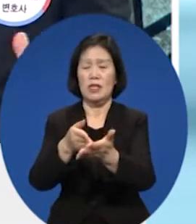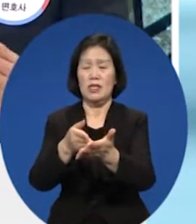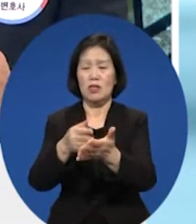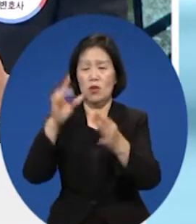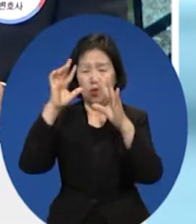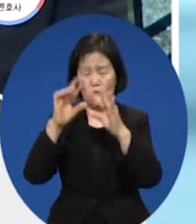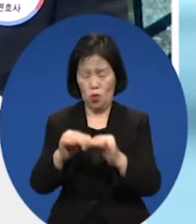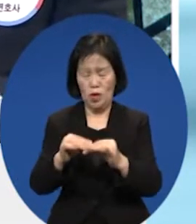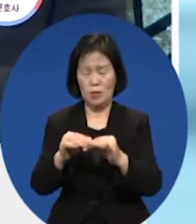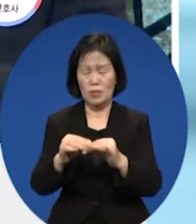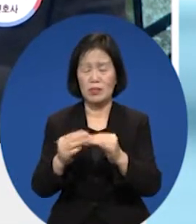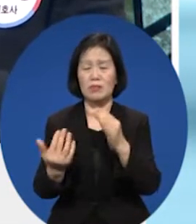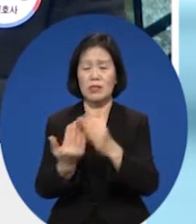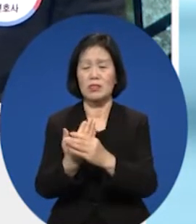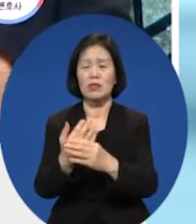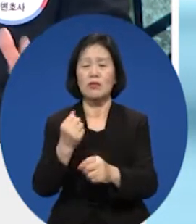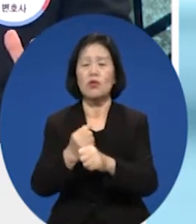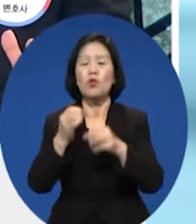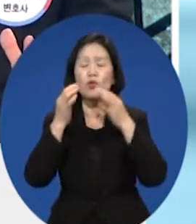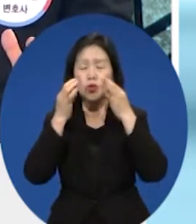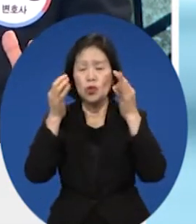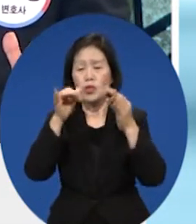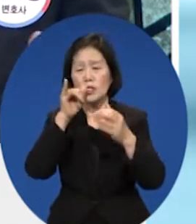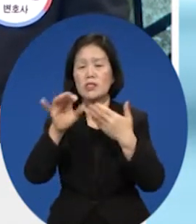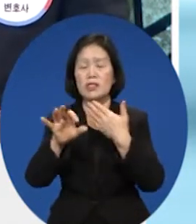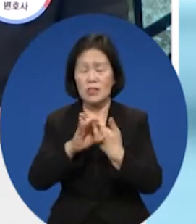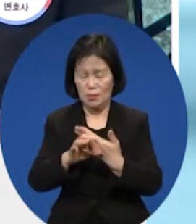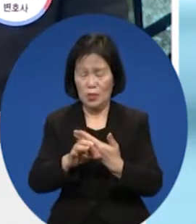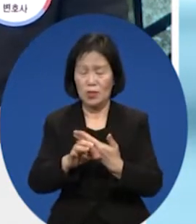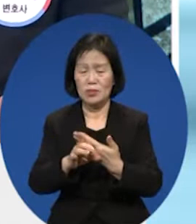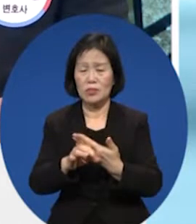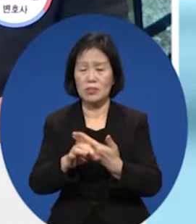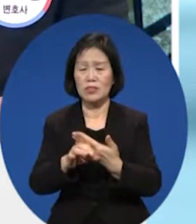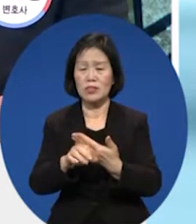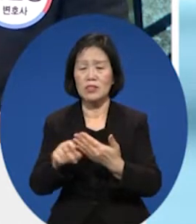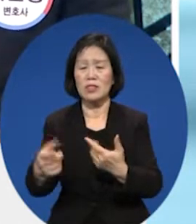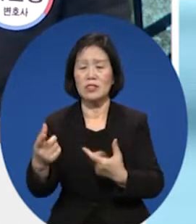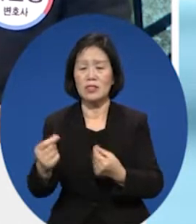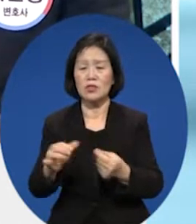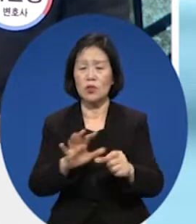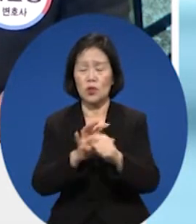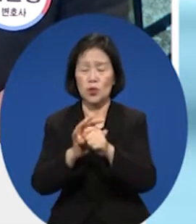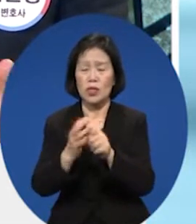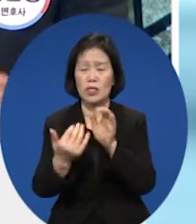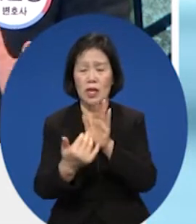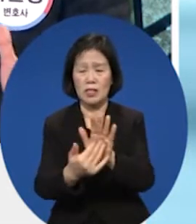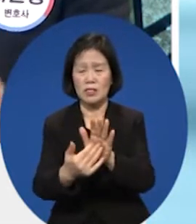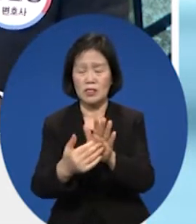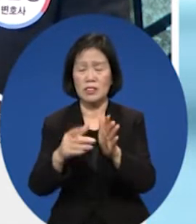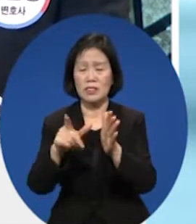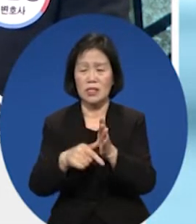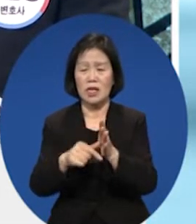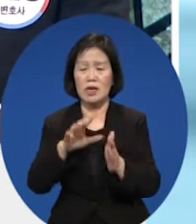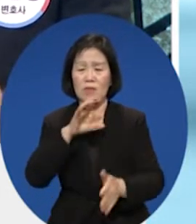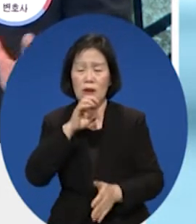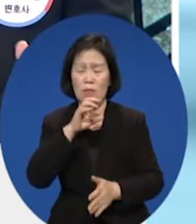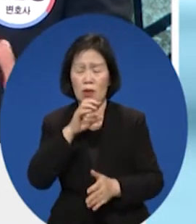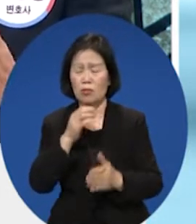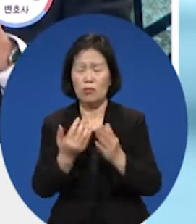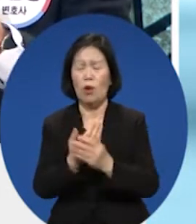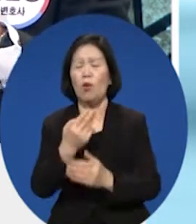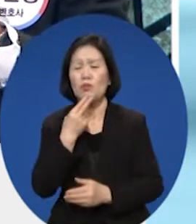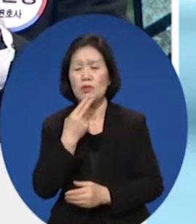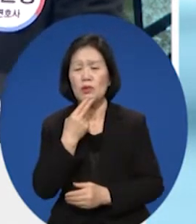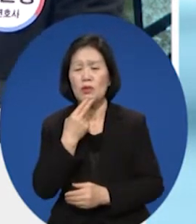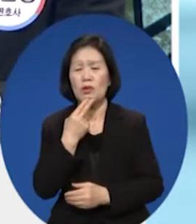공감을 끌어내려고 하는 그런 노력이 있다고 하면은 이런 식으로 지금 그 이 코로나에 대한 대응하는 시점에서 반발이 안 나올 텐데 왜